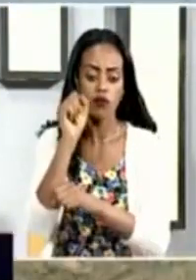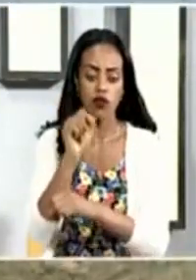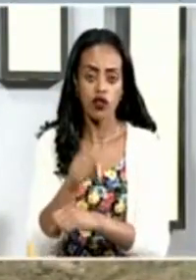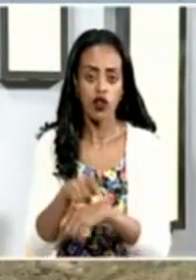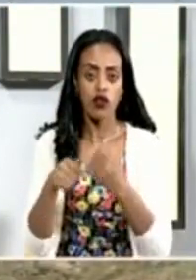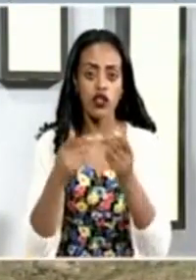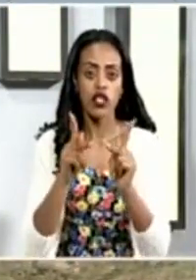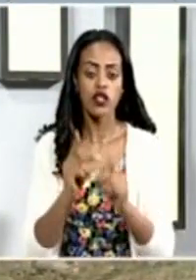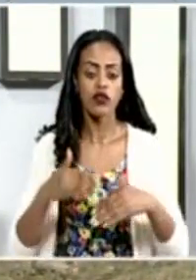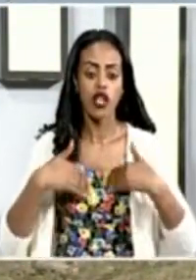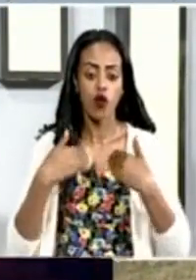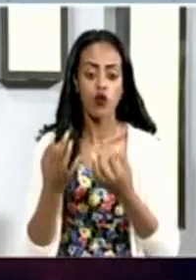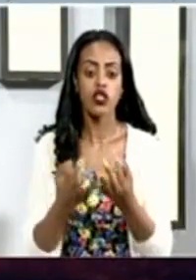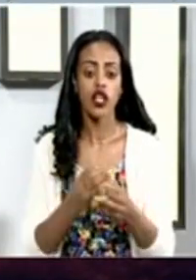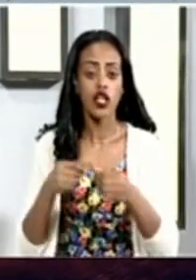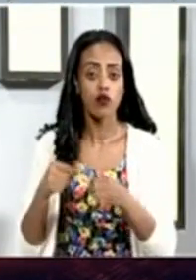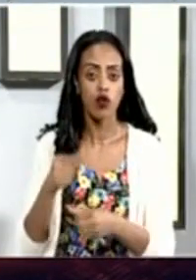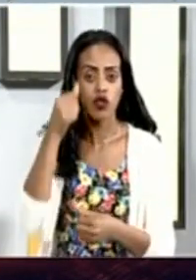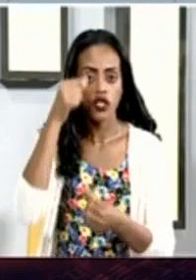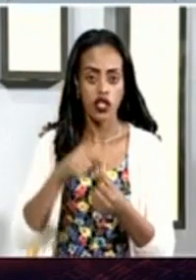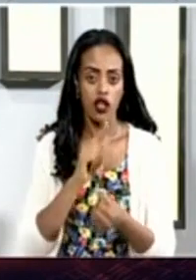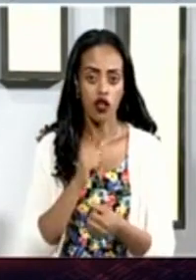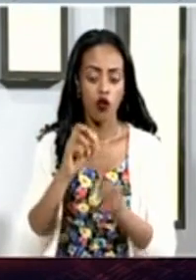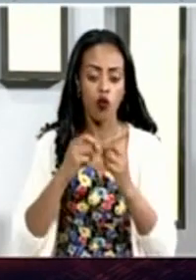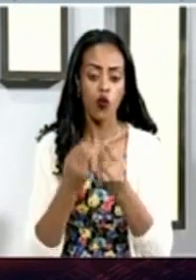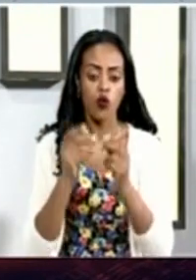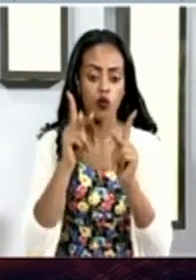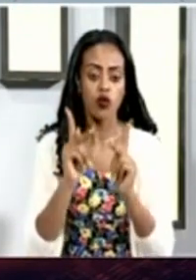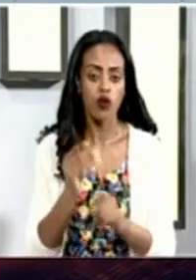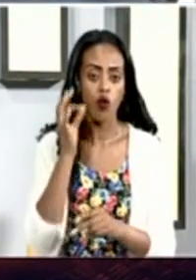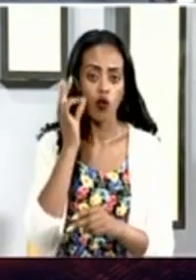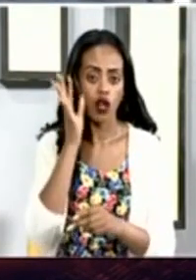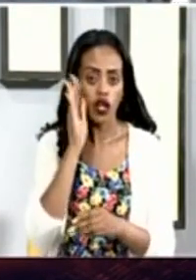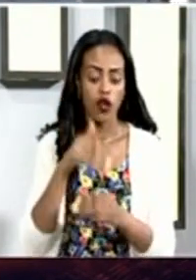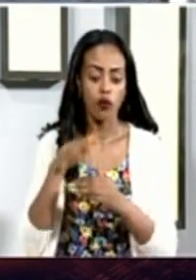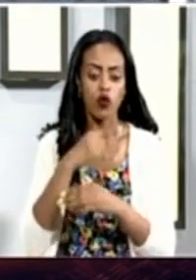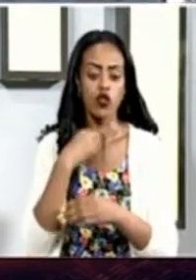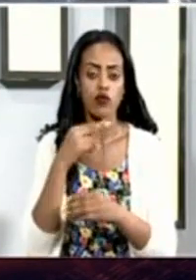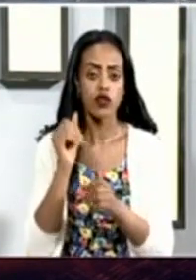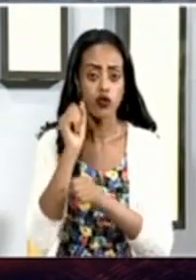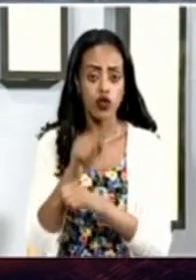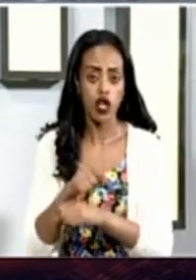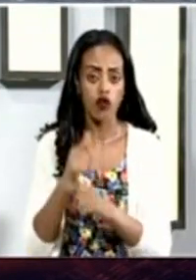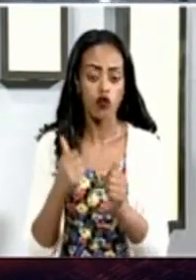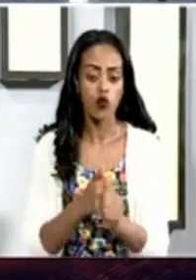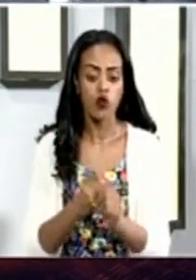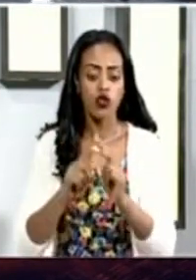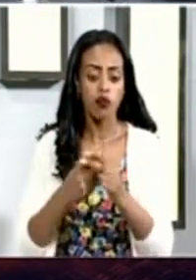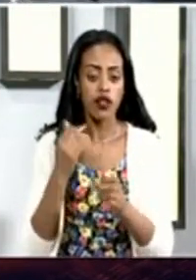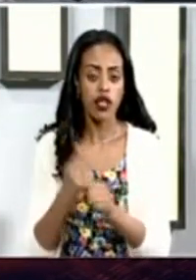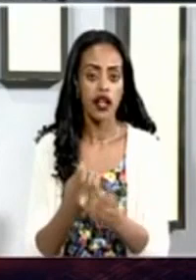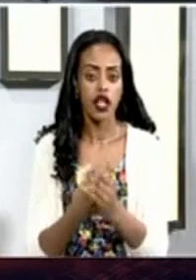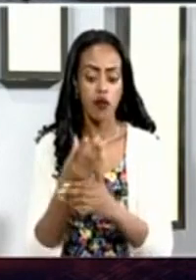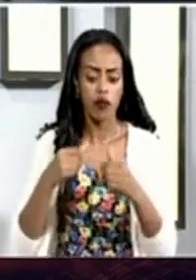مسعرو حزبی تحقاسو کجالس مقنایو ززکاریم ودب حزب ویان حرنت اتگرای بل علدم تی مسعرو سعیو استجمر سرحت لمعت